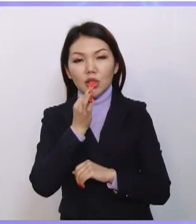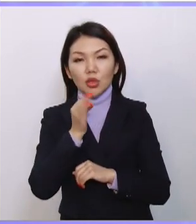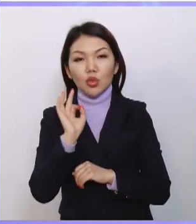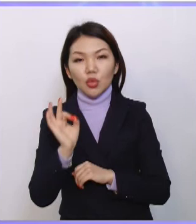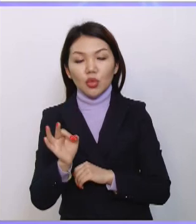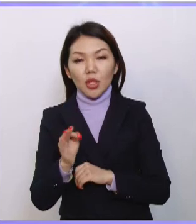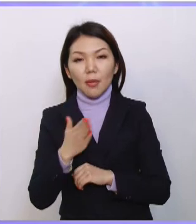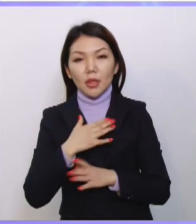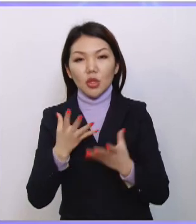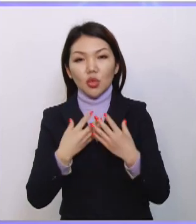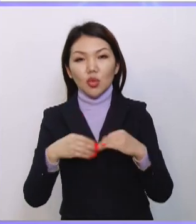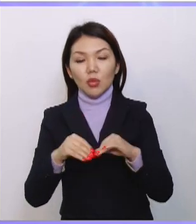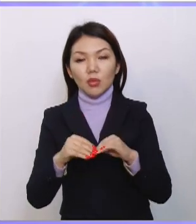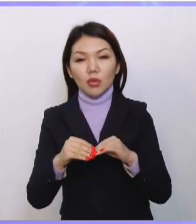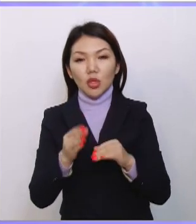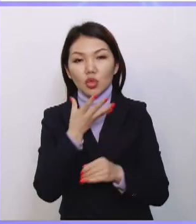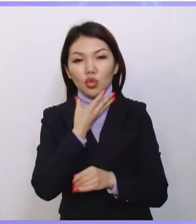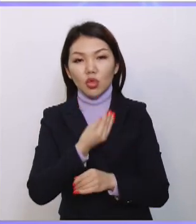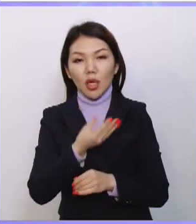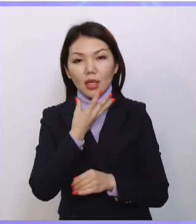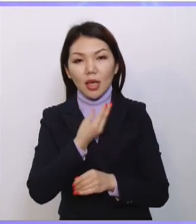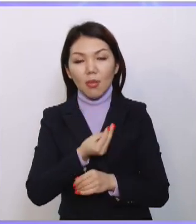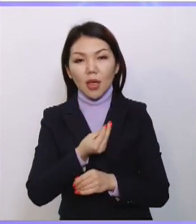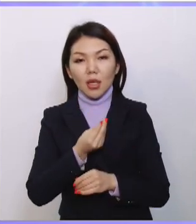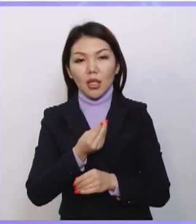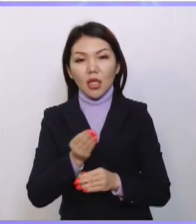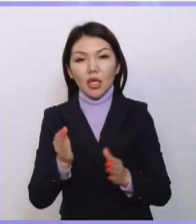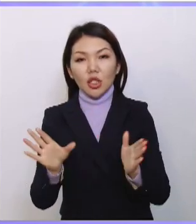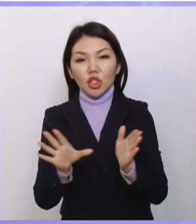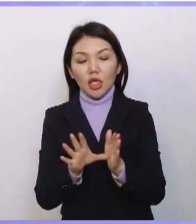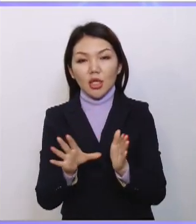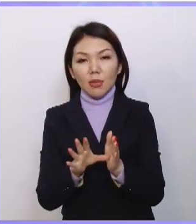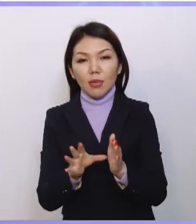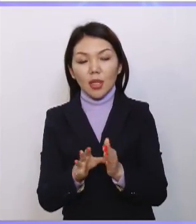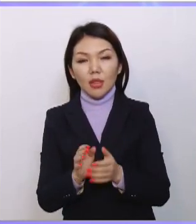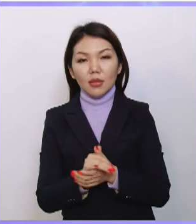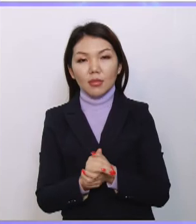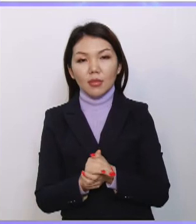Bizdin üybülöbüz çoŋ atama jardam beret. Tuğra.